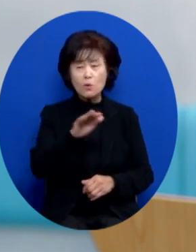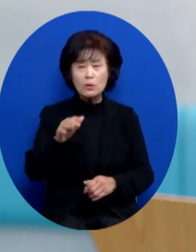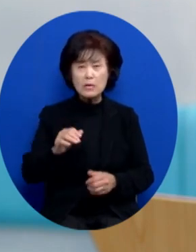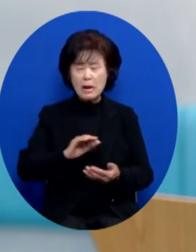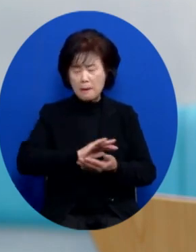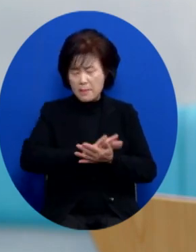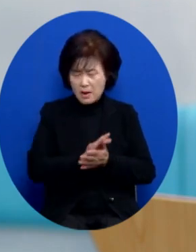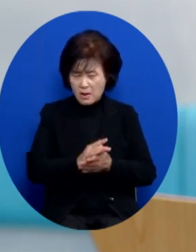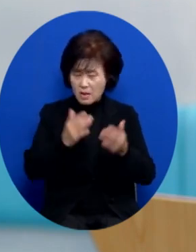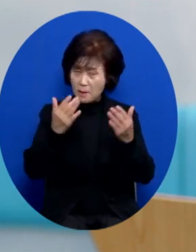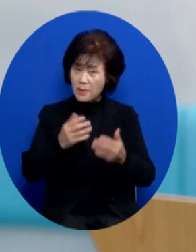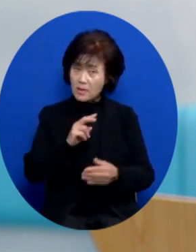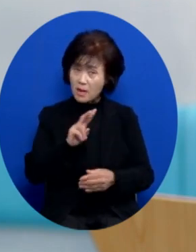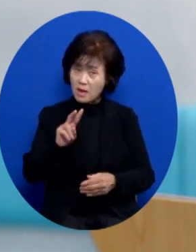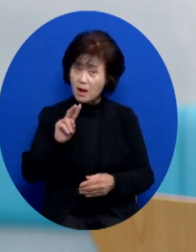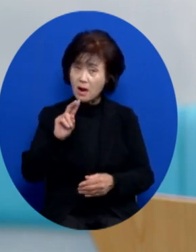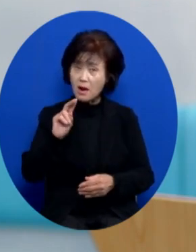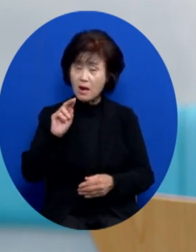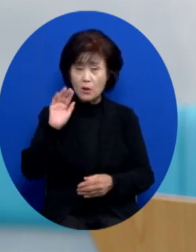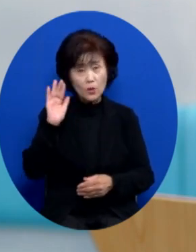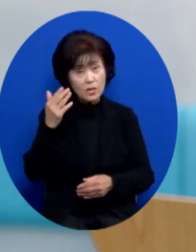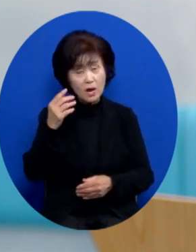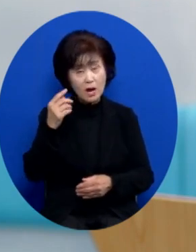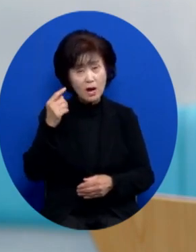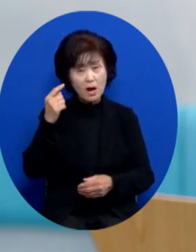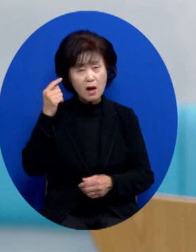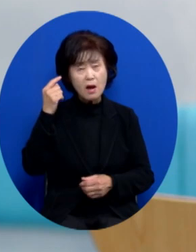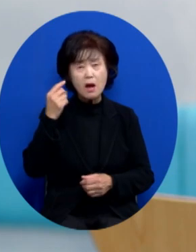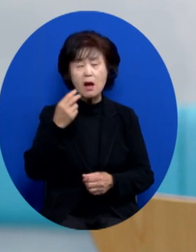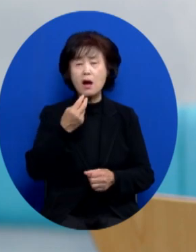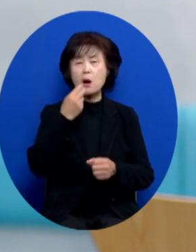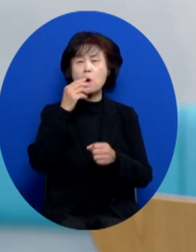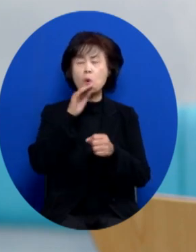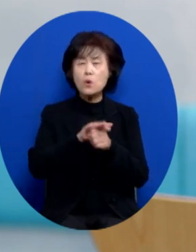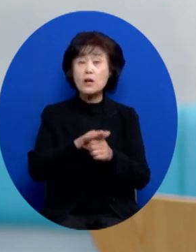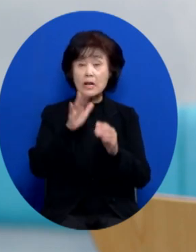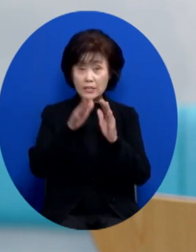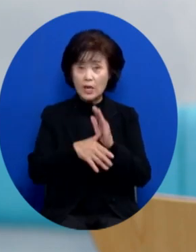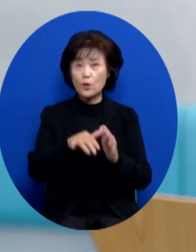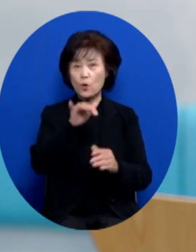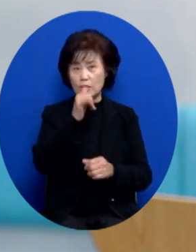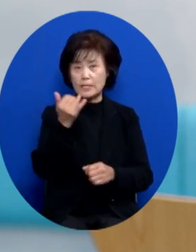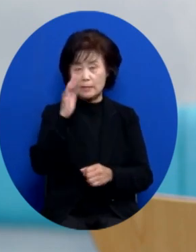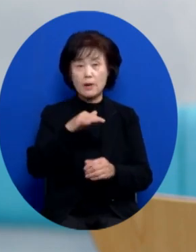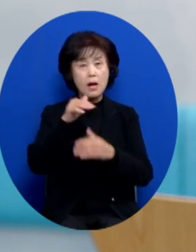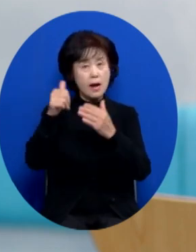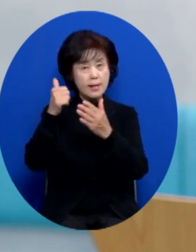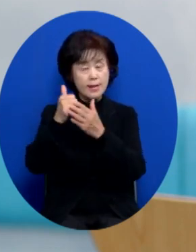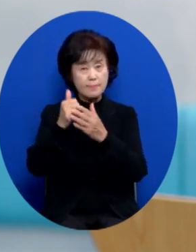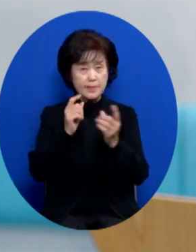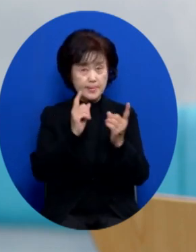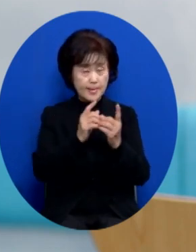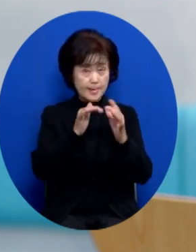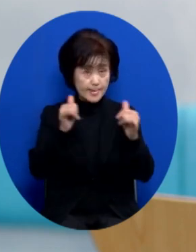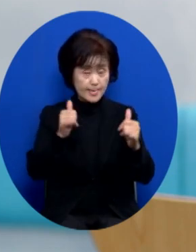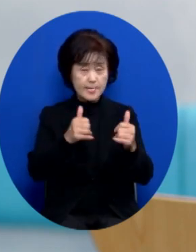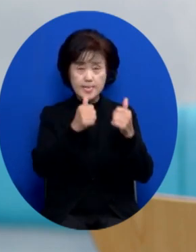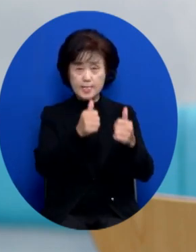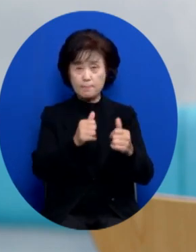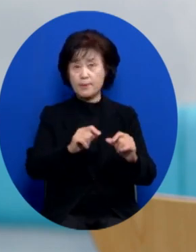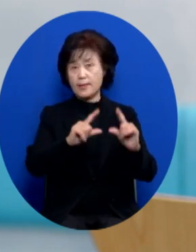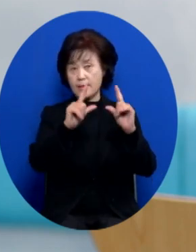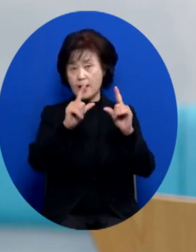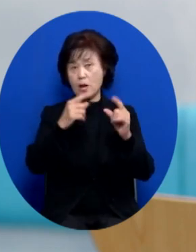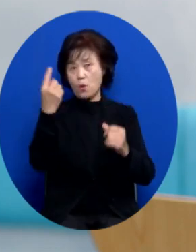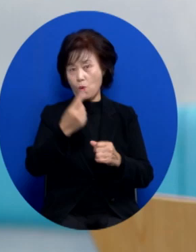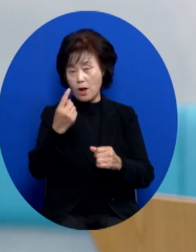때도 있지만 하나님께서는 이러한 대적자들에 대한 심판의 날이 올 것이라고 말씀하셨습니다. 우리는